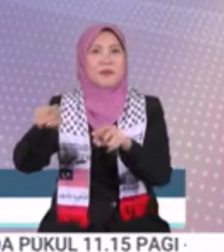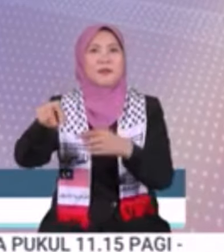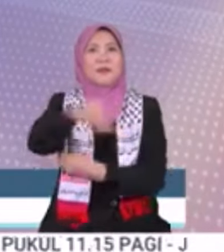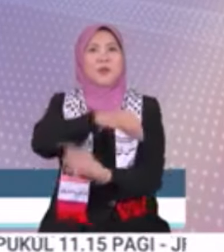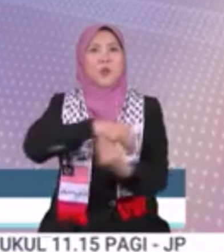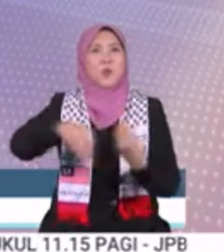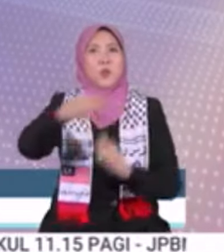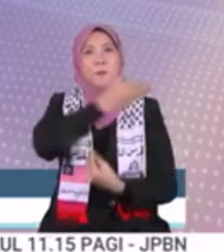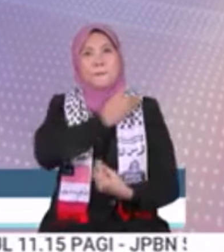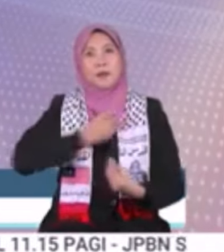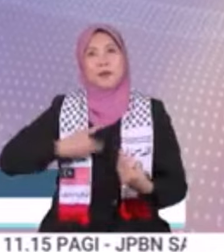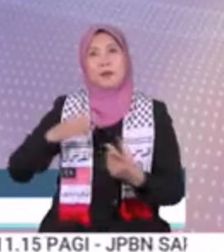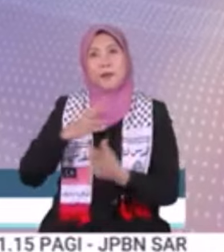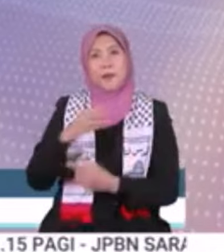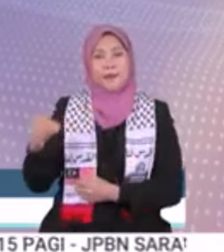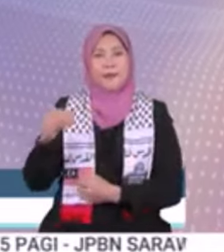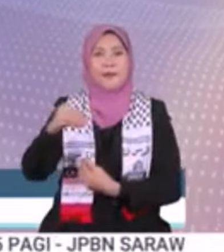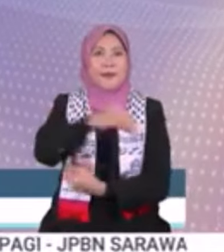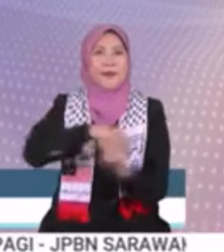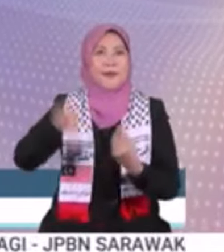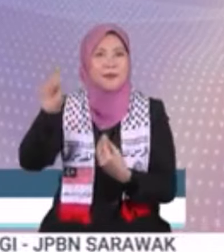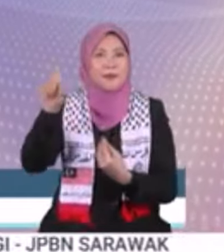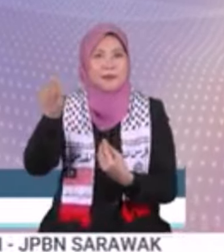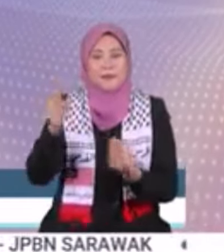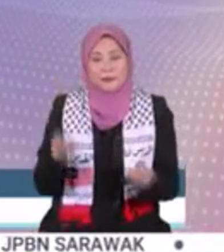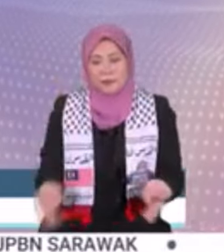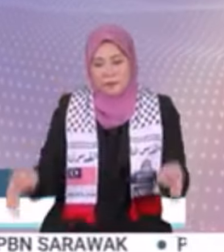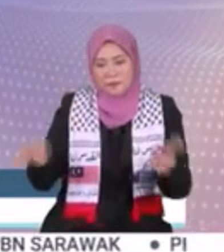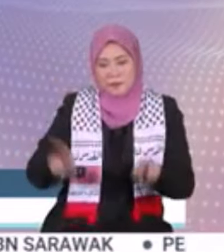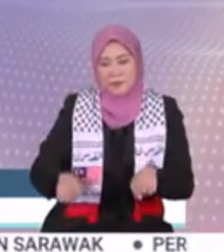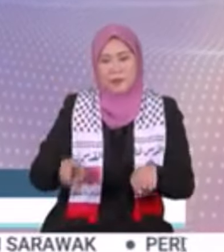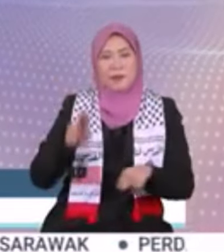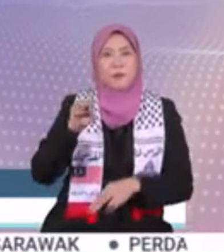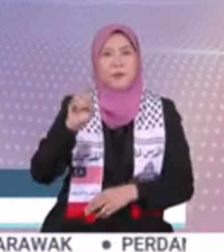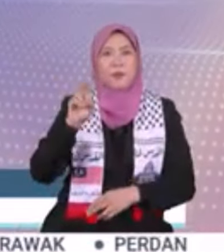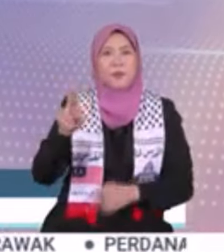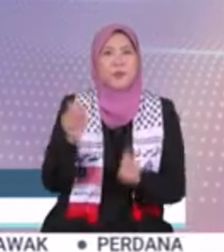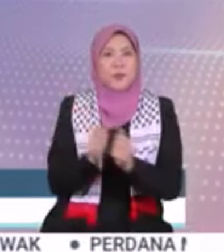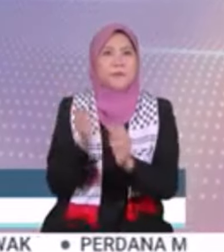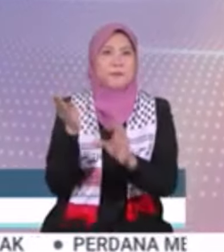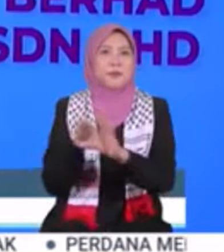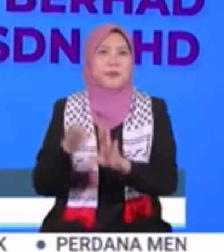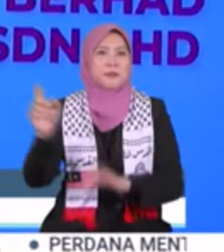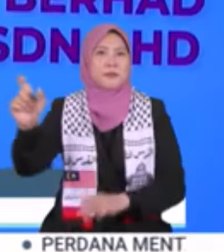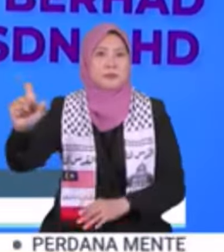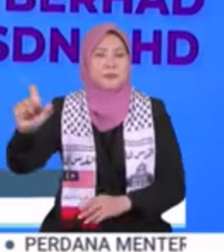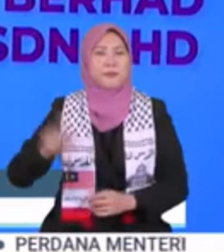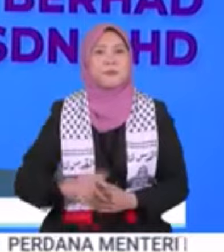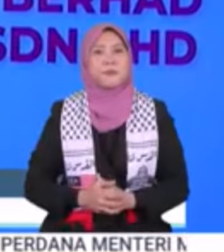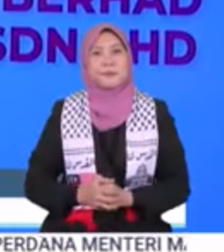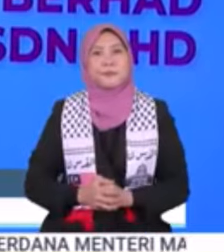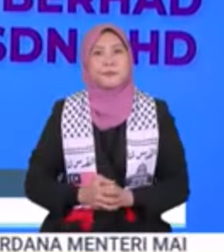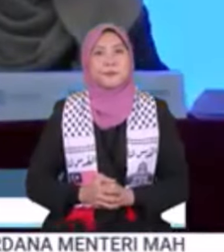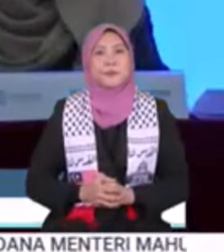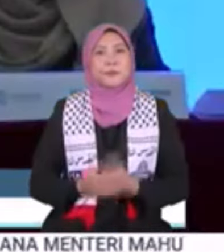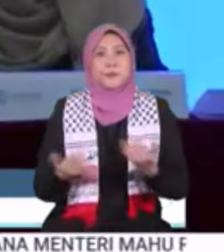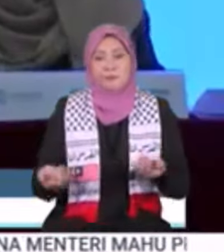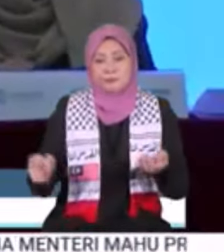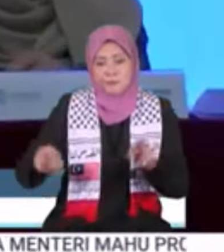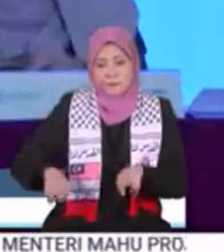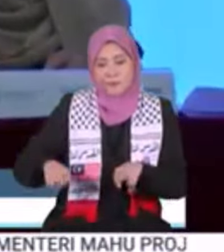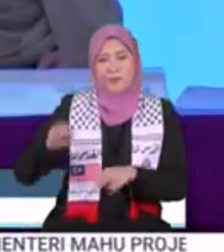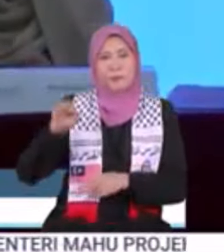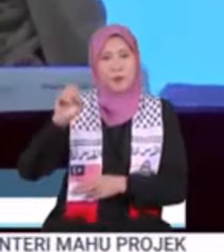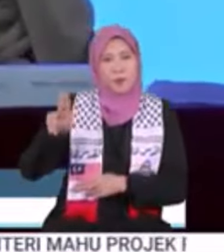haji melalui memorandum persefahaman MOU bersama Bank Islam itu Jajar dengan MOU